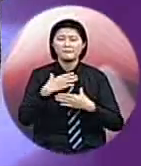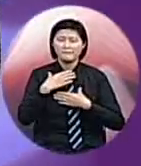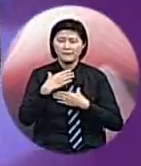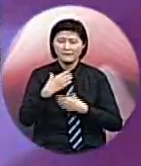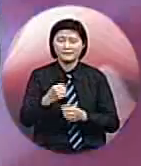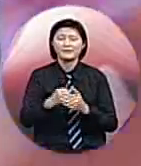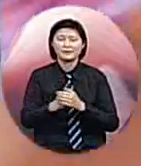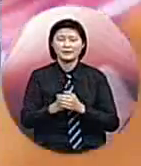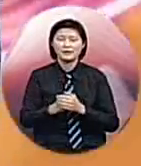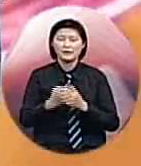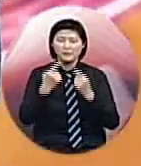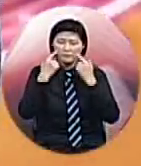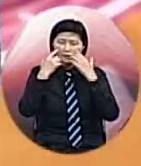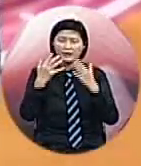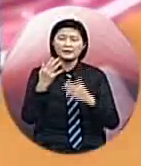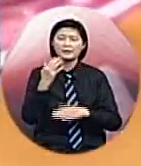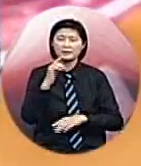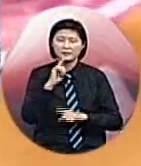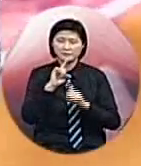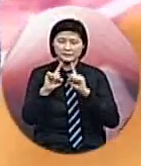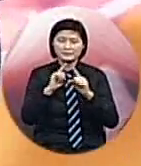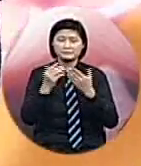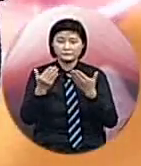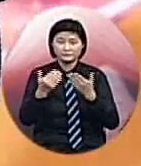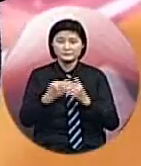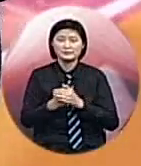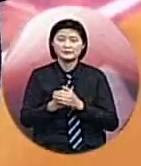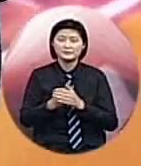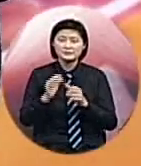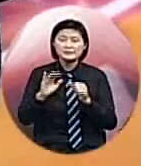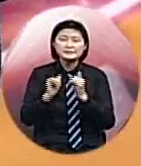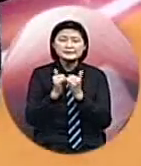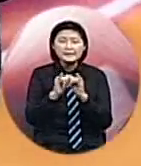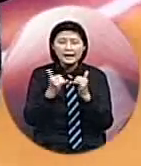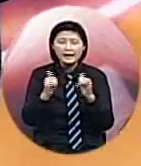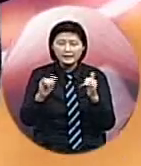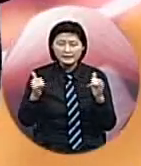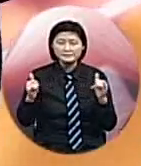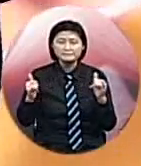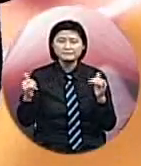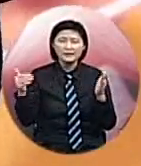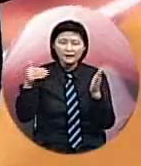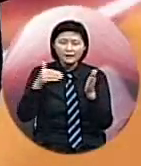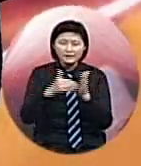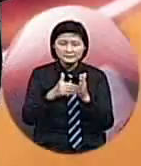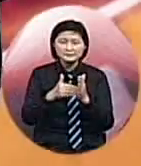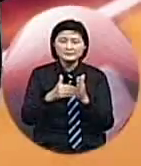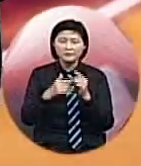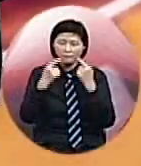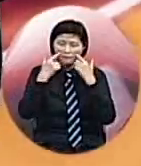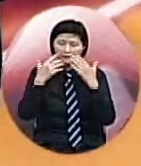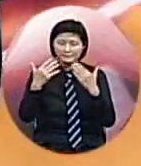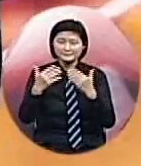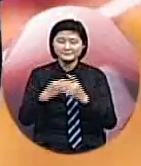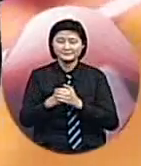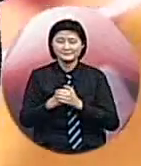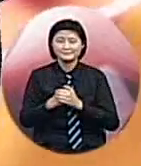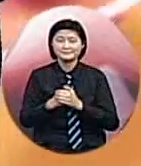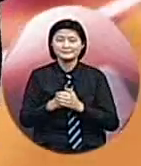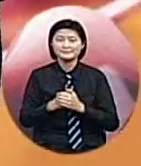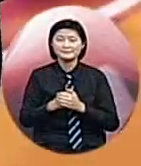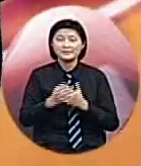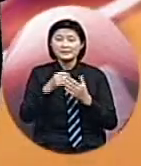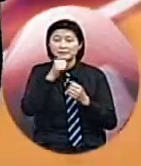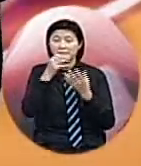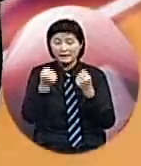편안하게. 발음도 네. 정확하시고. 네. 사람. 그러니까 발음 작으시죠? 그러니까요. 네, 점수. 네, 점수